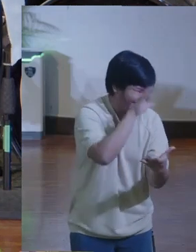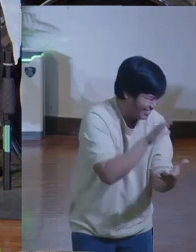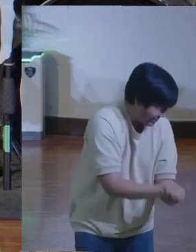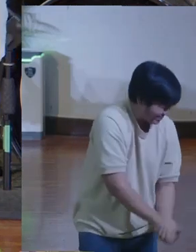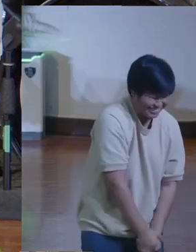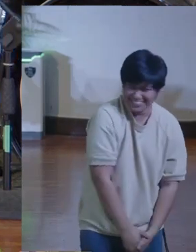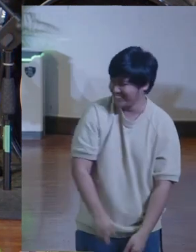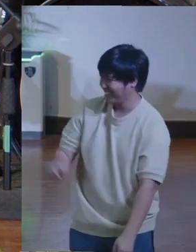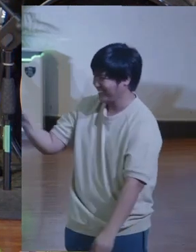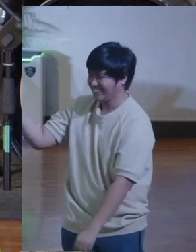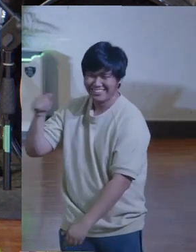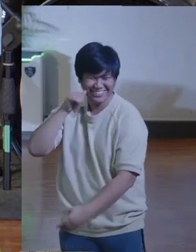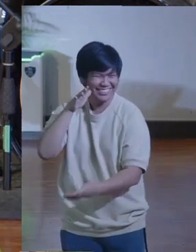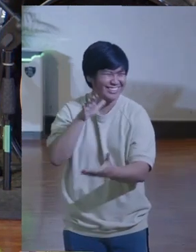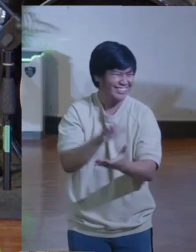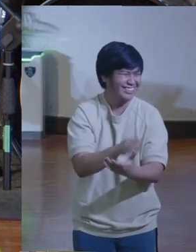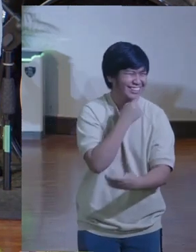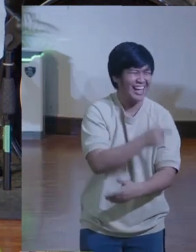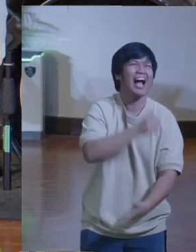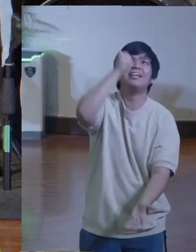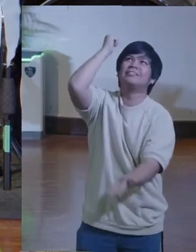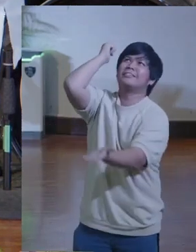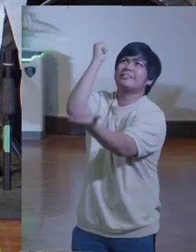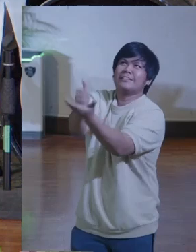Sabi ng asawa ko, amen.